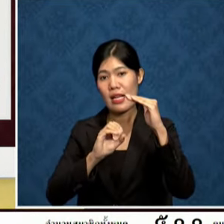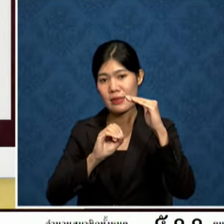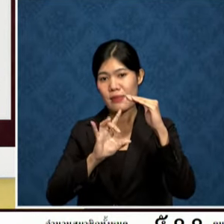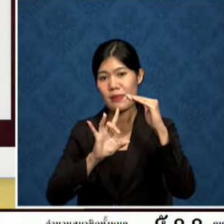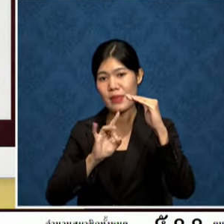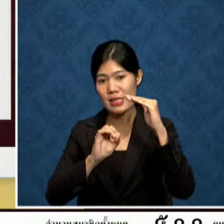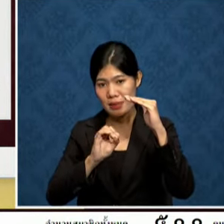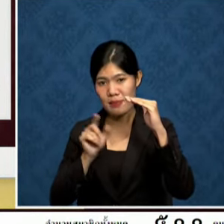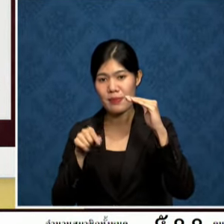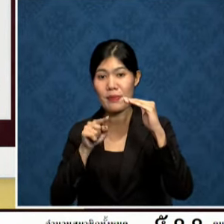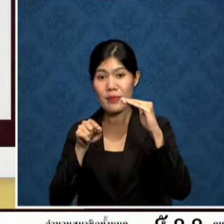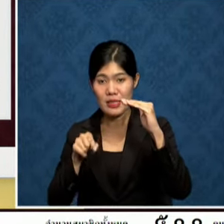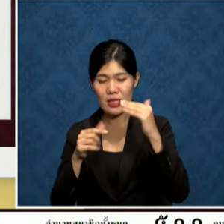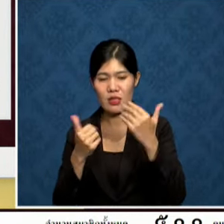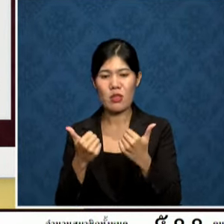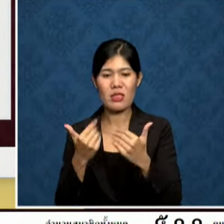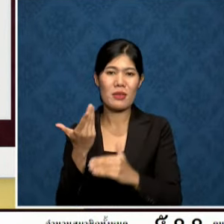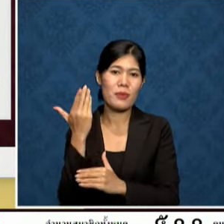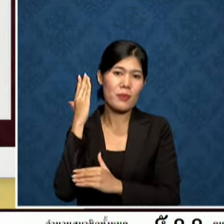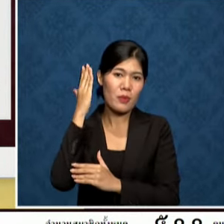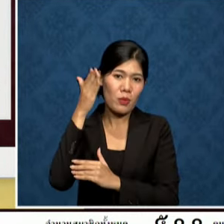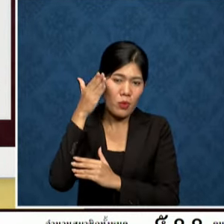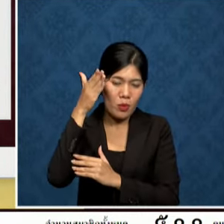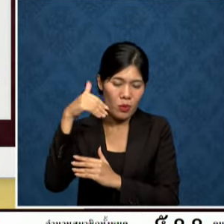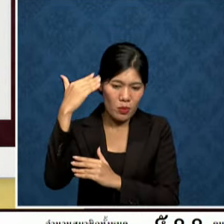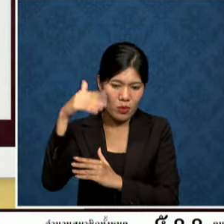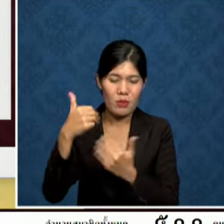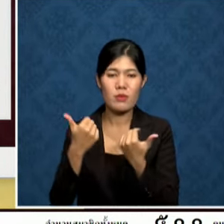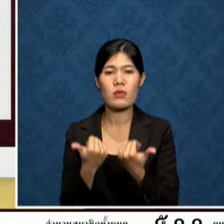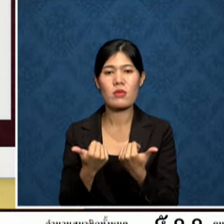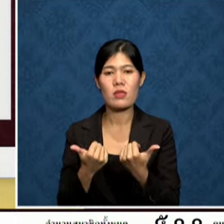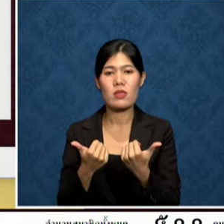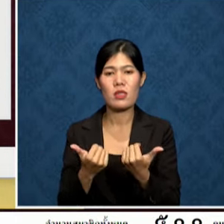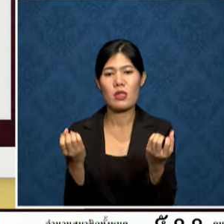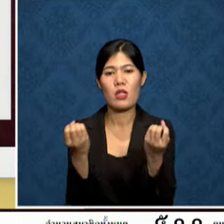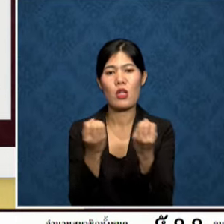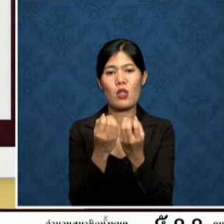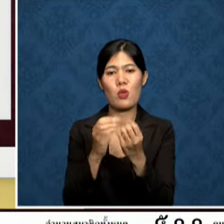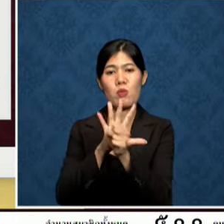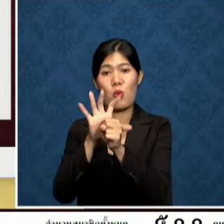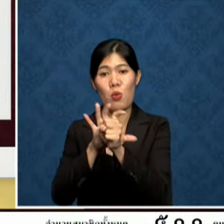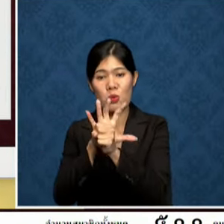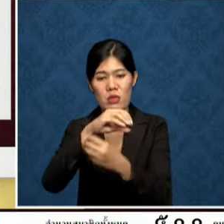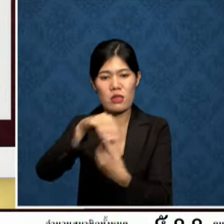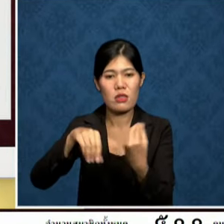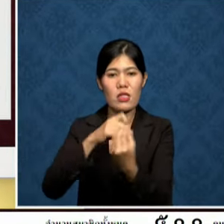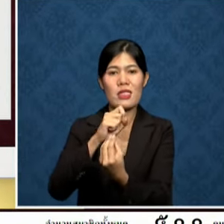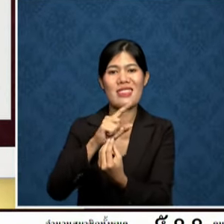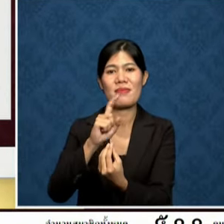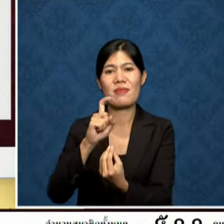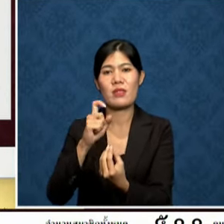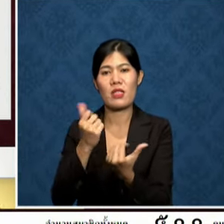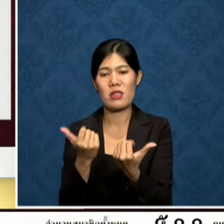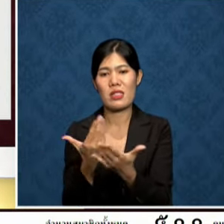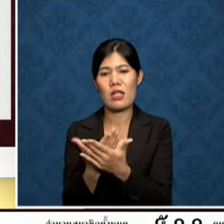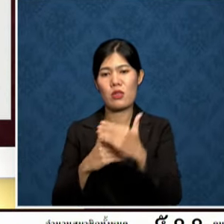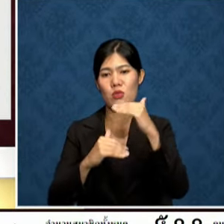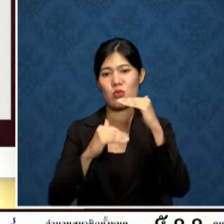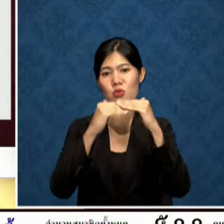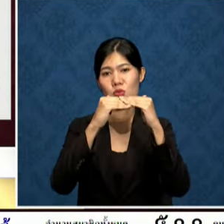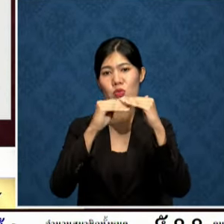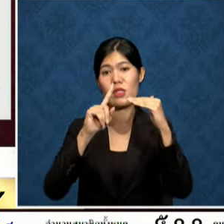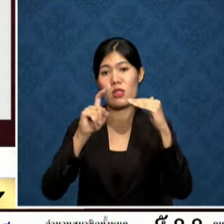คะแต่ว่าพอมาดูปีหลังๆนะคะในช่วงวิกฤตเศรษฐกิจในช่วงวิกฤตโควิดเนี่ยถ้ามันจะกู้เต็ม 100%ก็ไม่ใช่เรื่องแปลกประหลาด